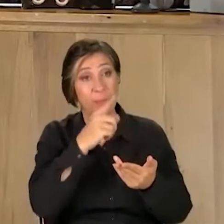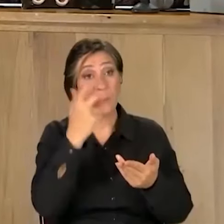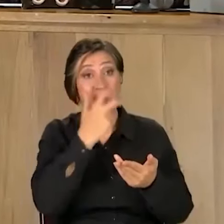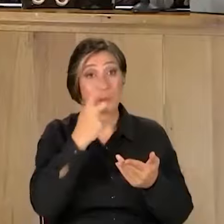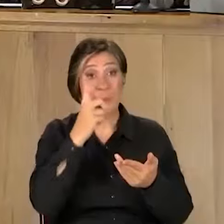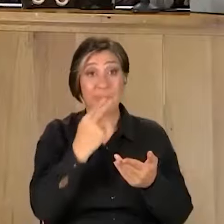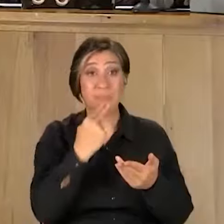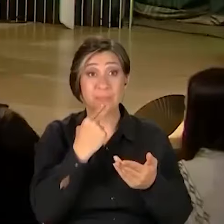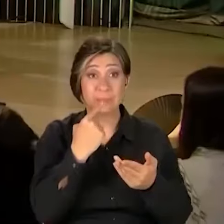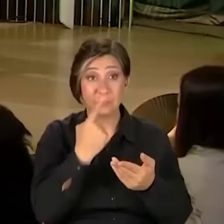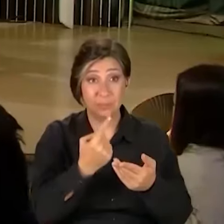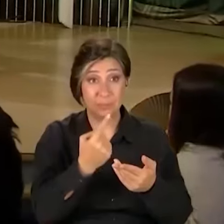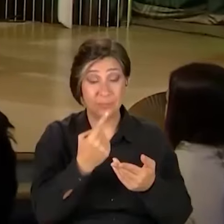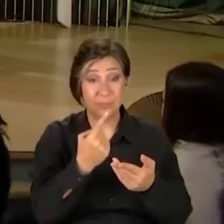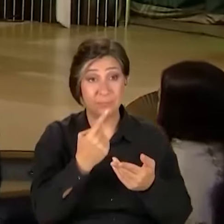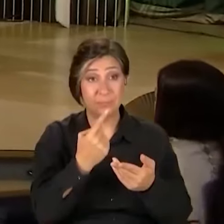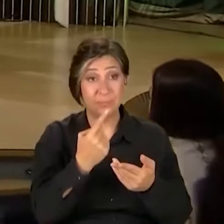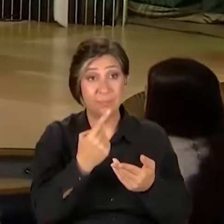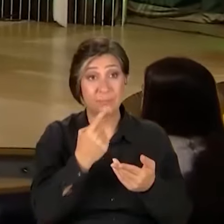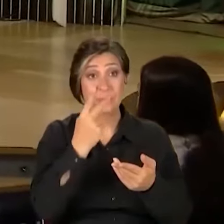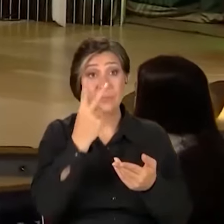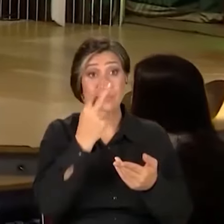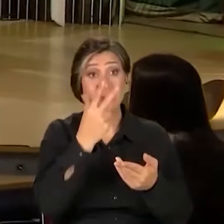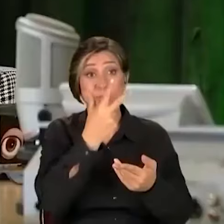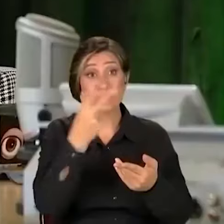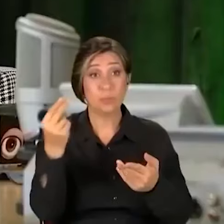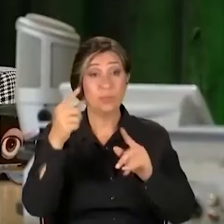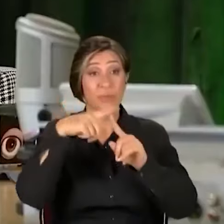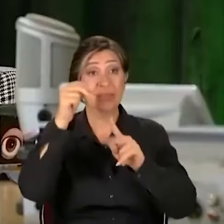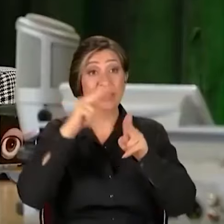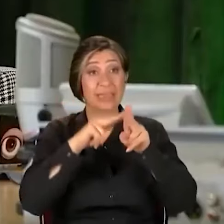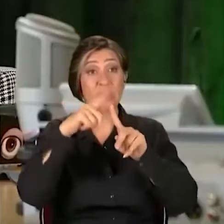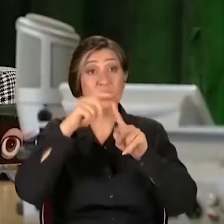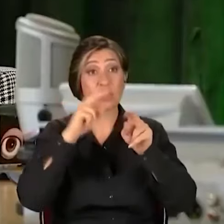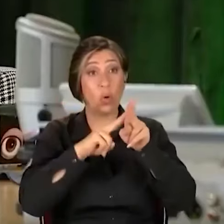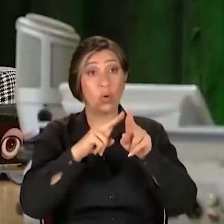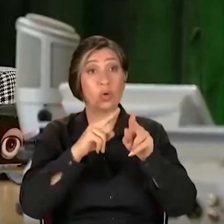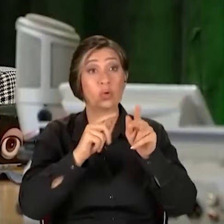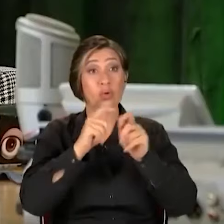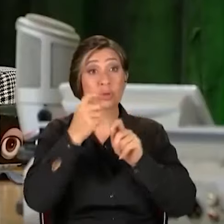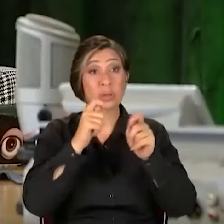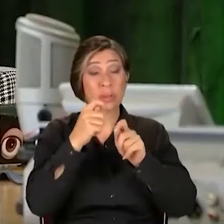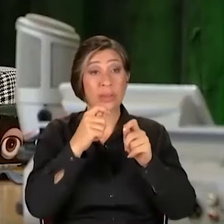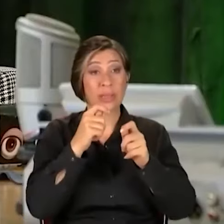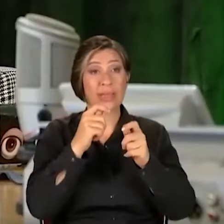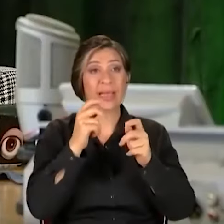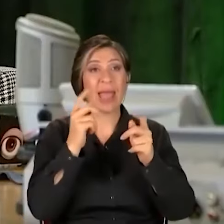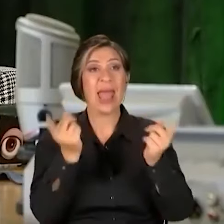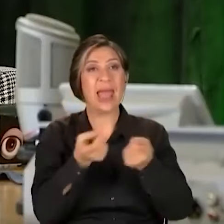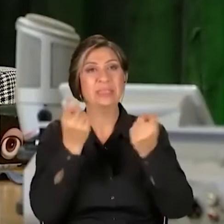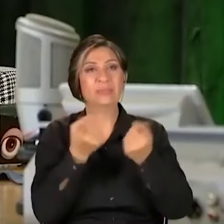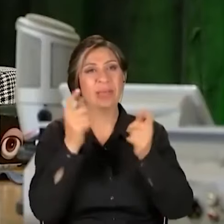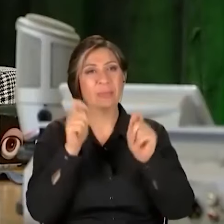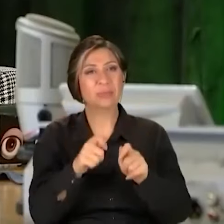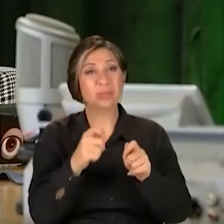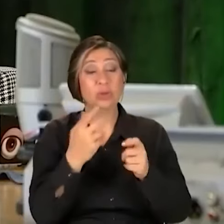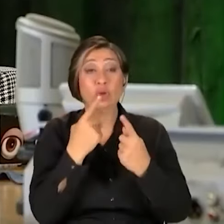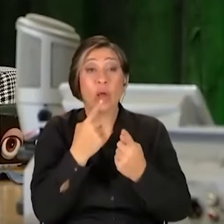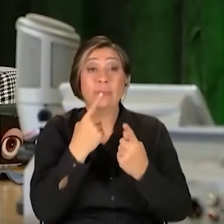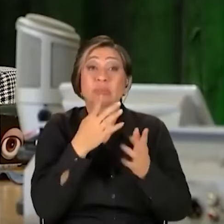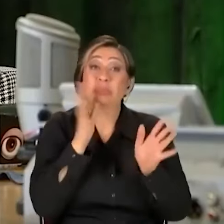şarkısını mı söylüyor birisi? Şarkı 2,5-3 milyon mu ne TikTok kullanıcısı tarafından parodileştirilmiş, söylenmiş.